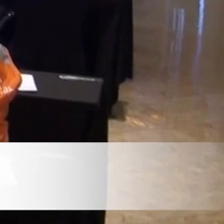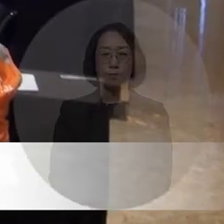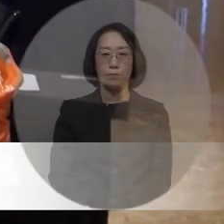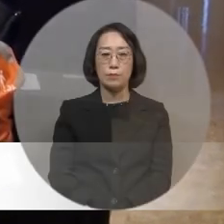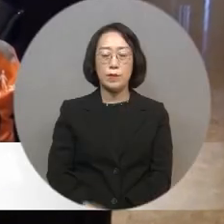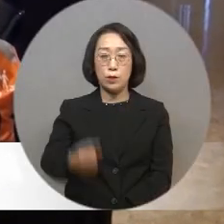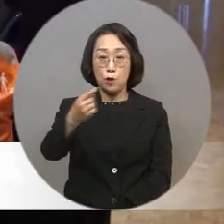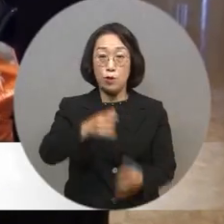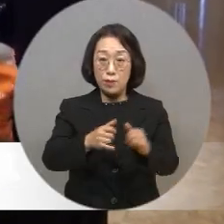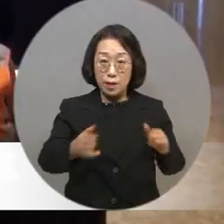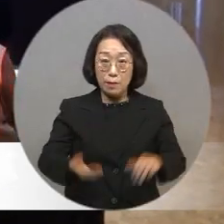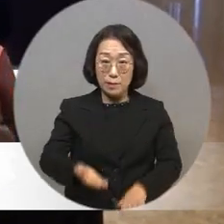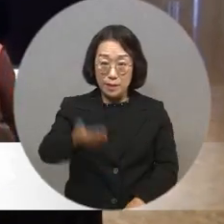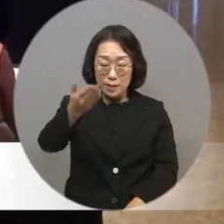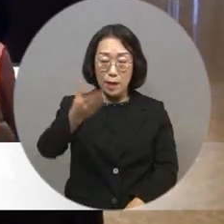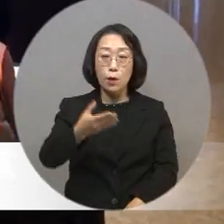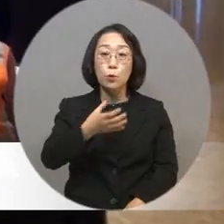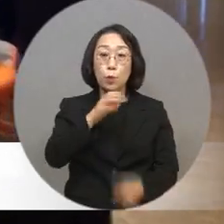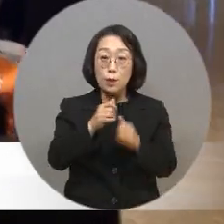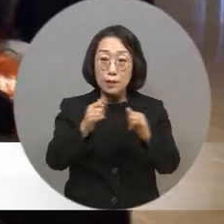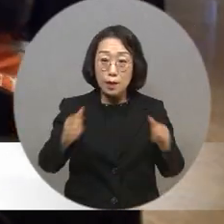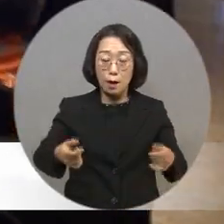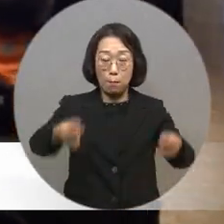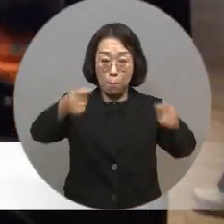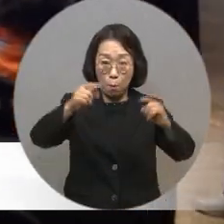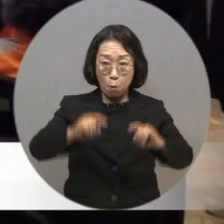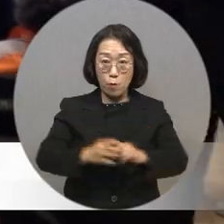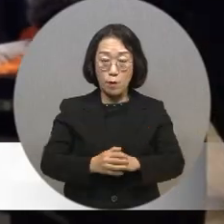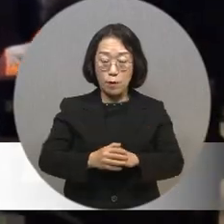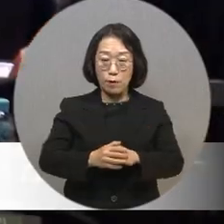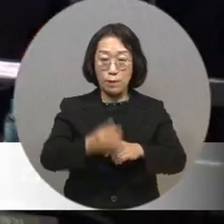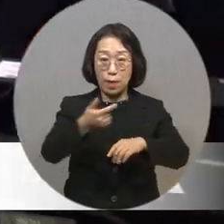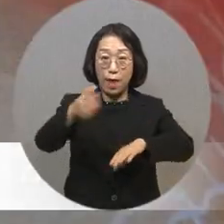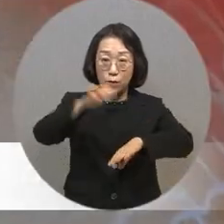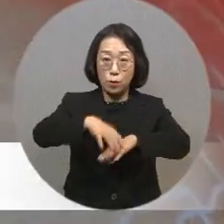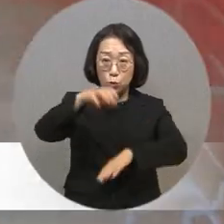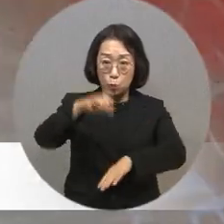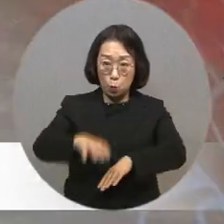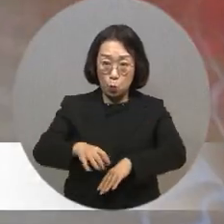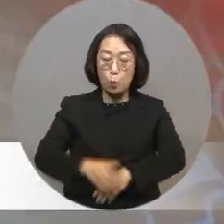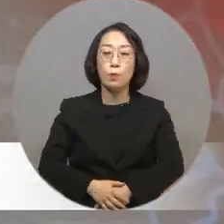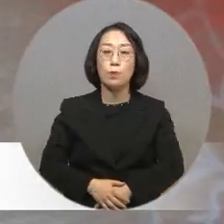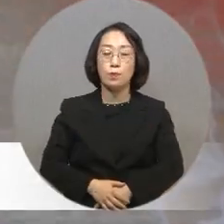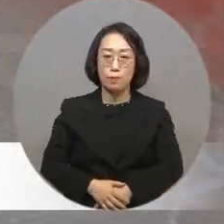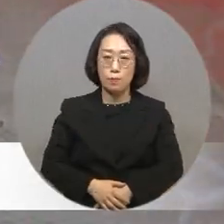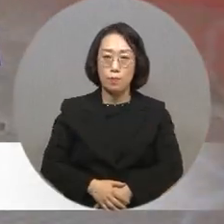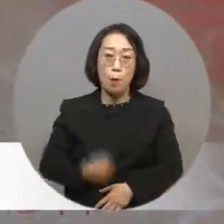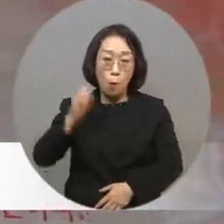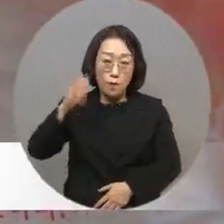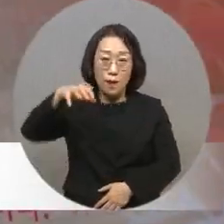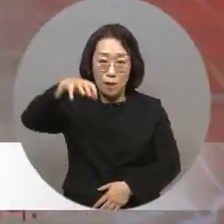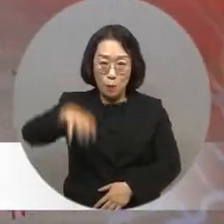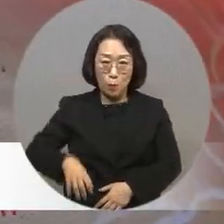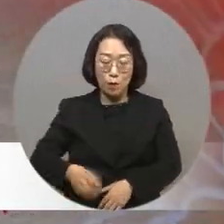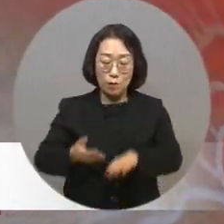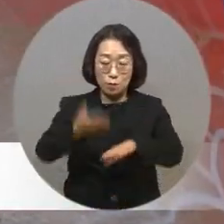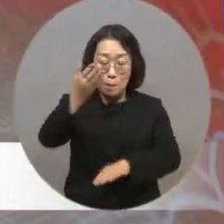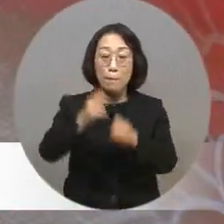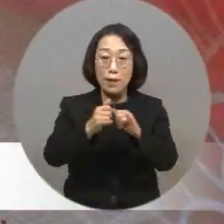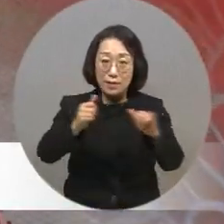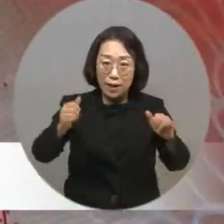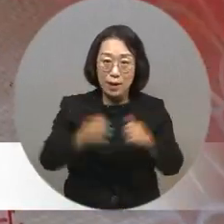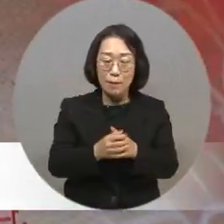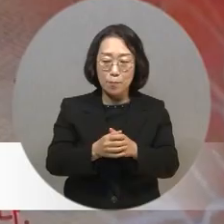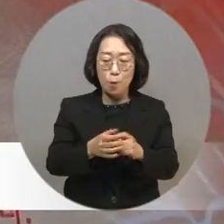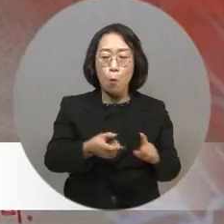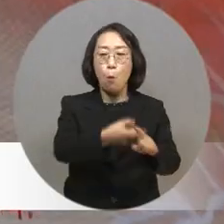천여 명의 어르신들이 한자리에 모인 이곳은 대전의 한 호텔입니다. 제5회 선배시민대회가 선배시민